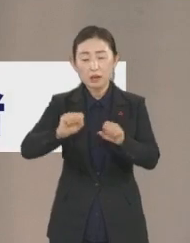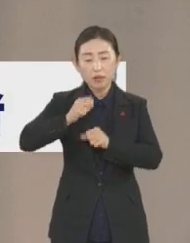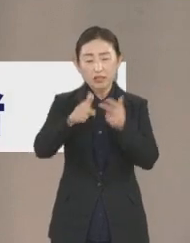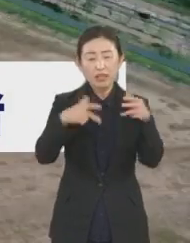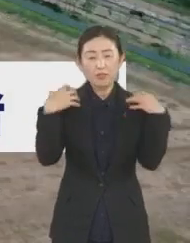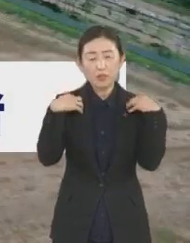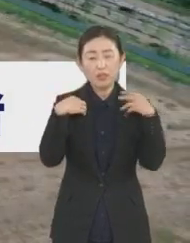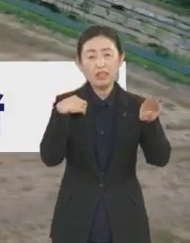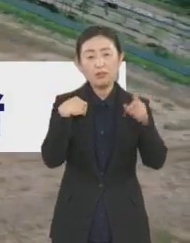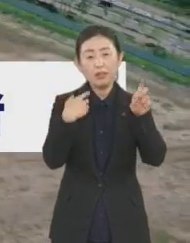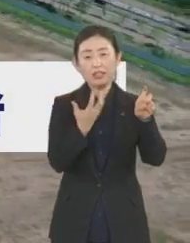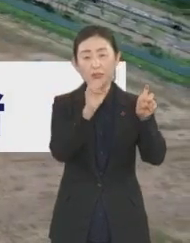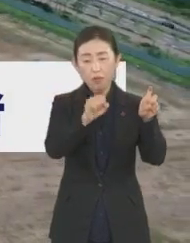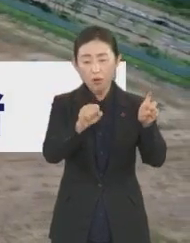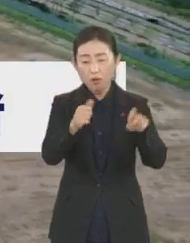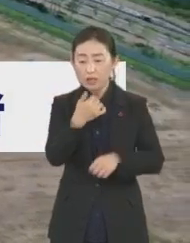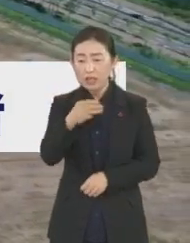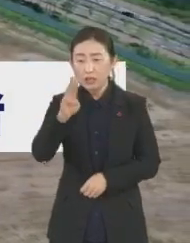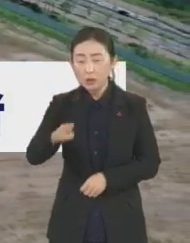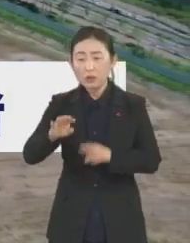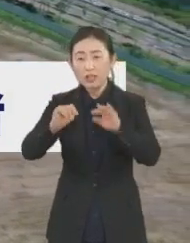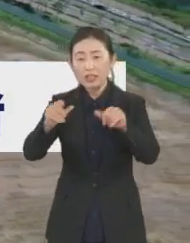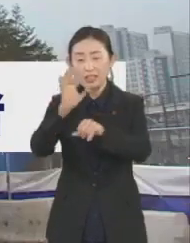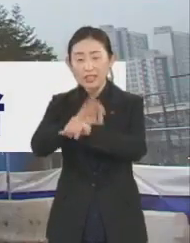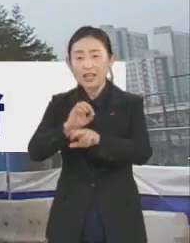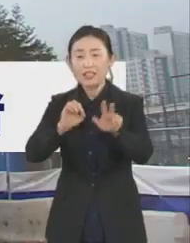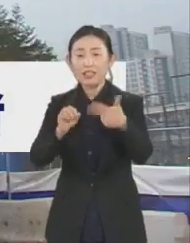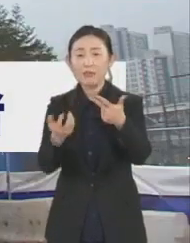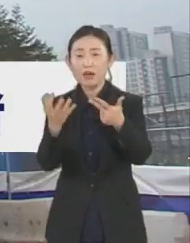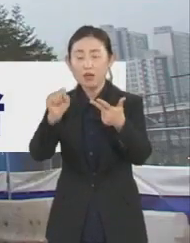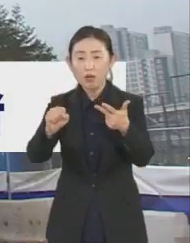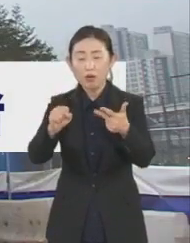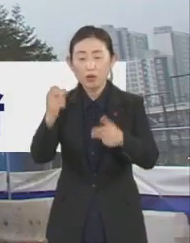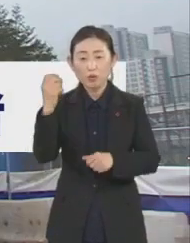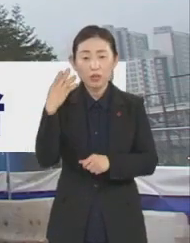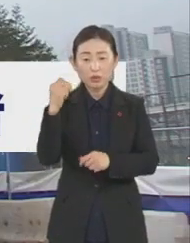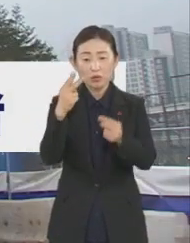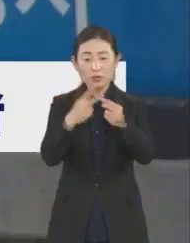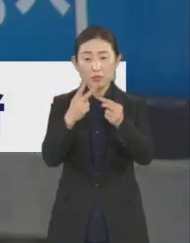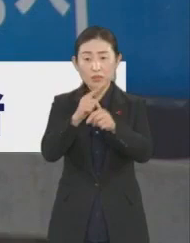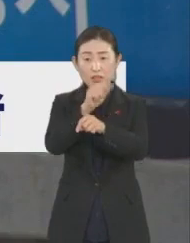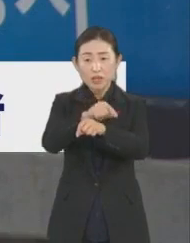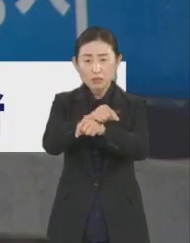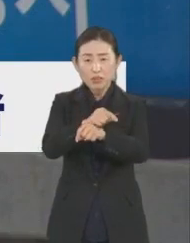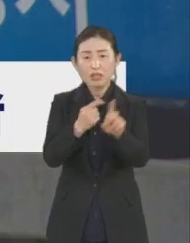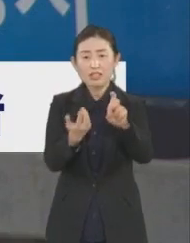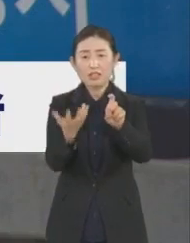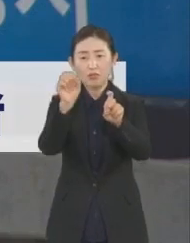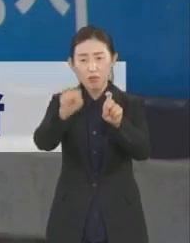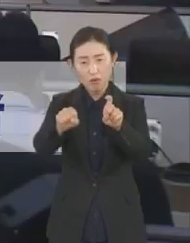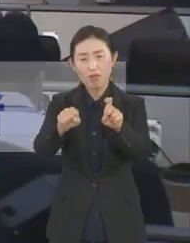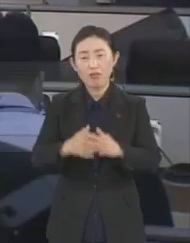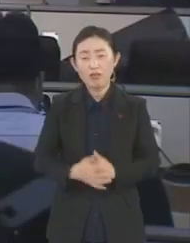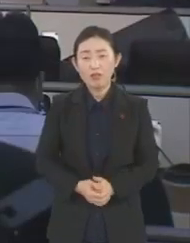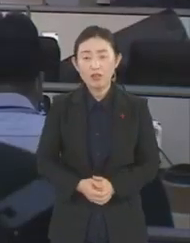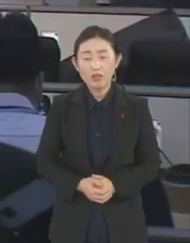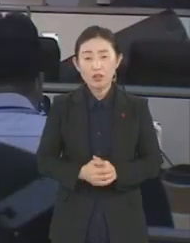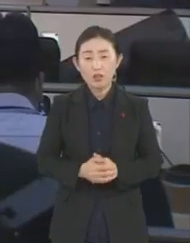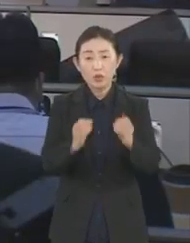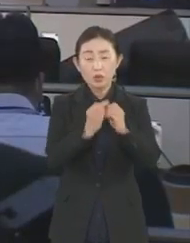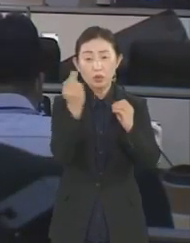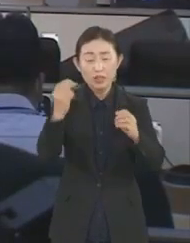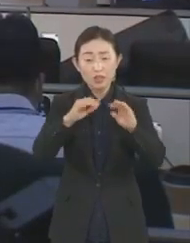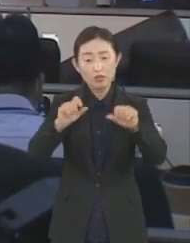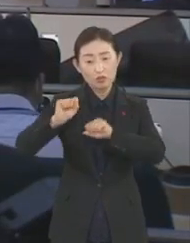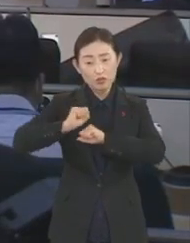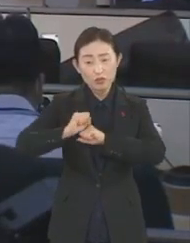비롯해 세종의사당 토지 매입비 700억, 대통령 제2집무실 설계비 10억 원 등입니다. 육사 논산 이전을